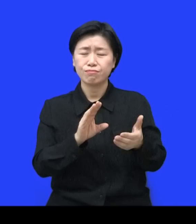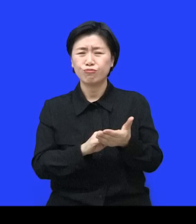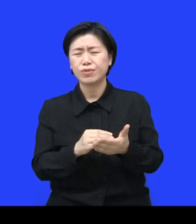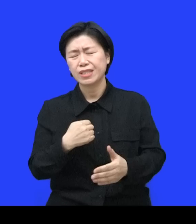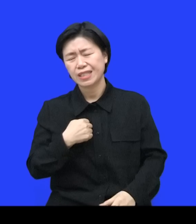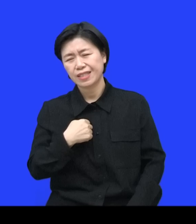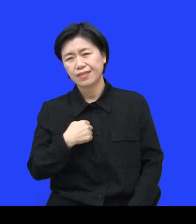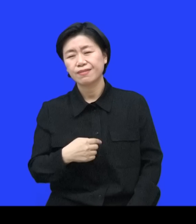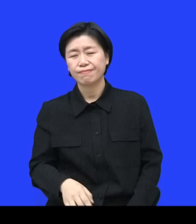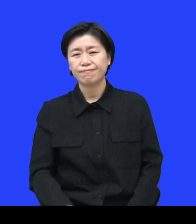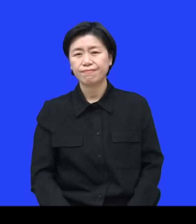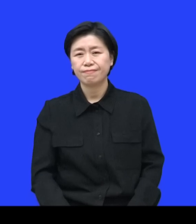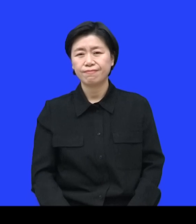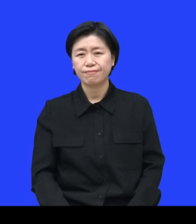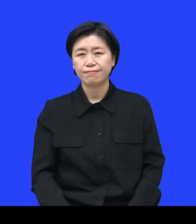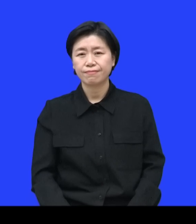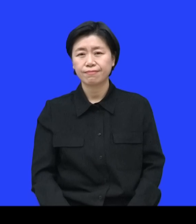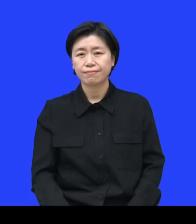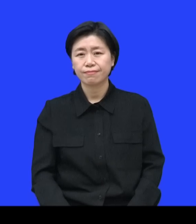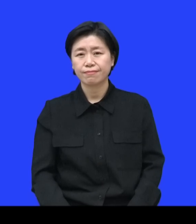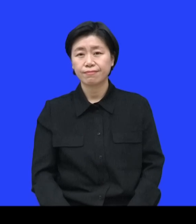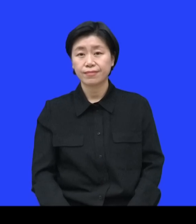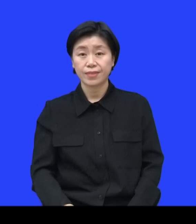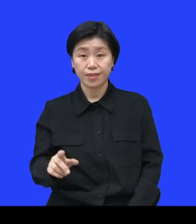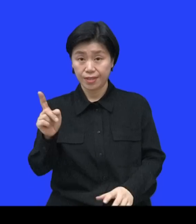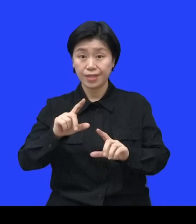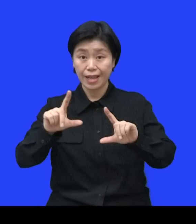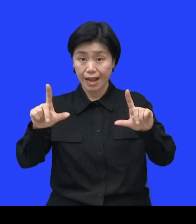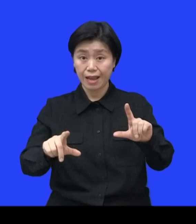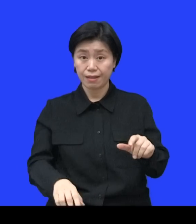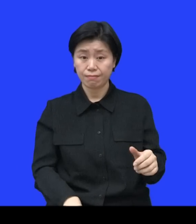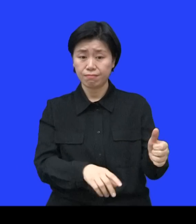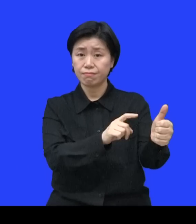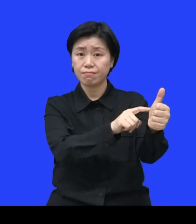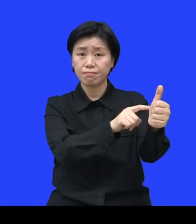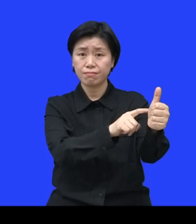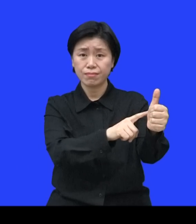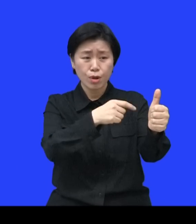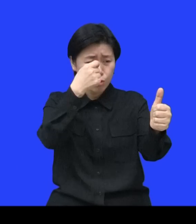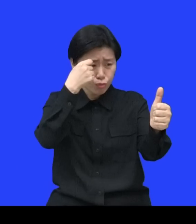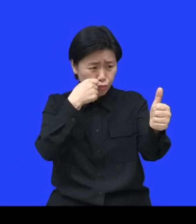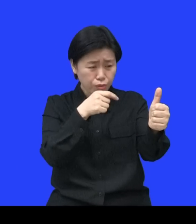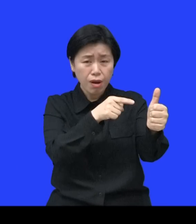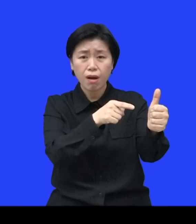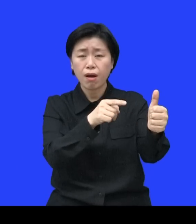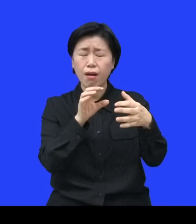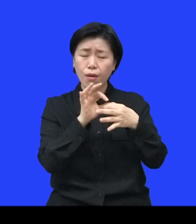설교하다가 어떤 사람이 계속 우는 거예요.